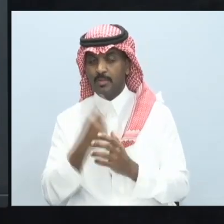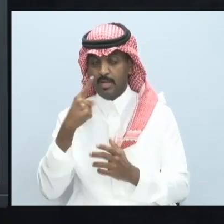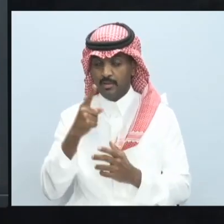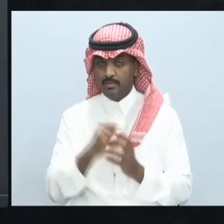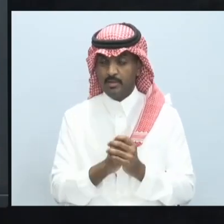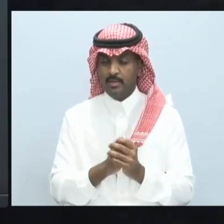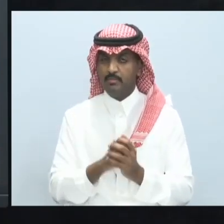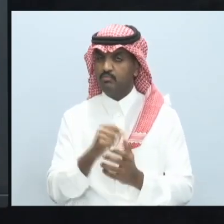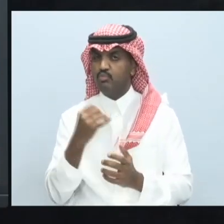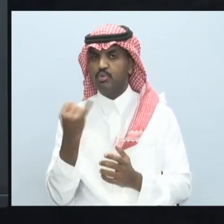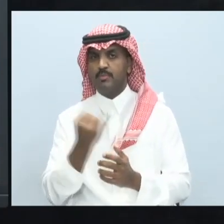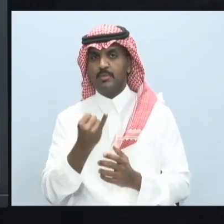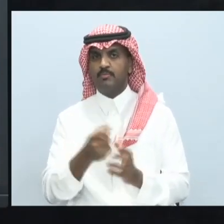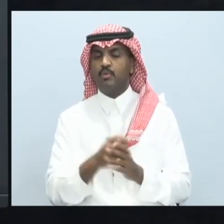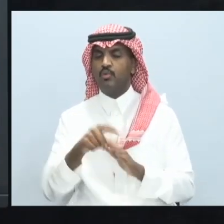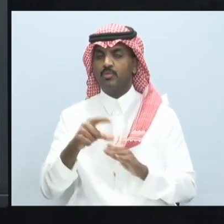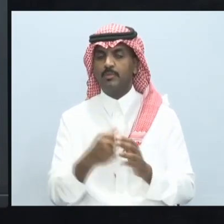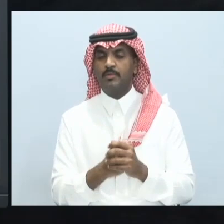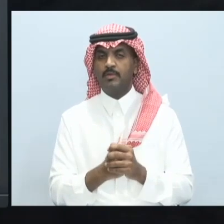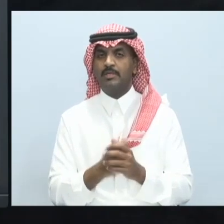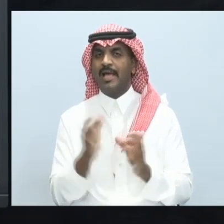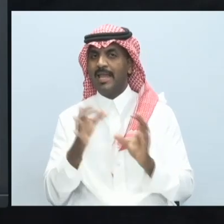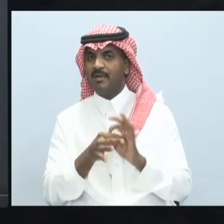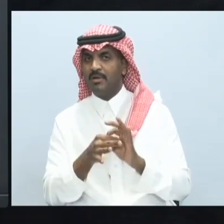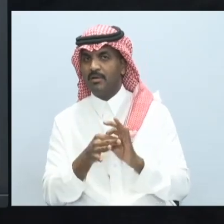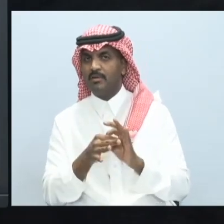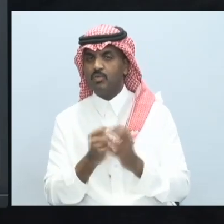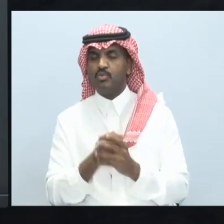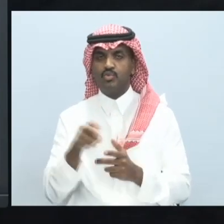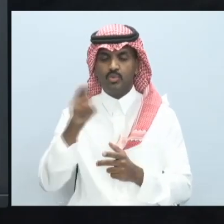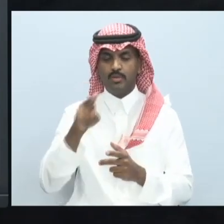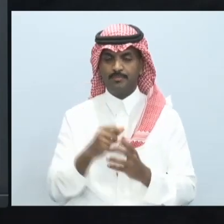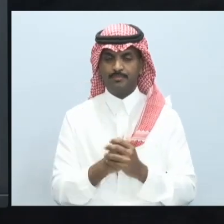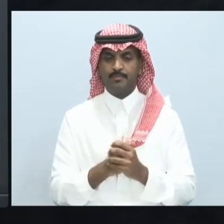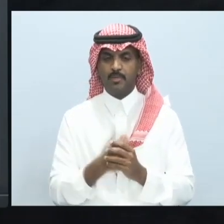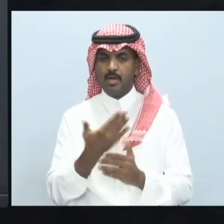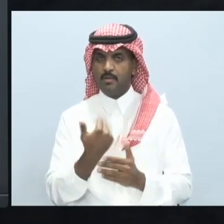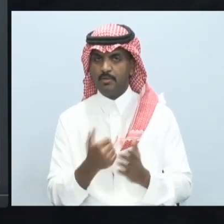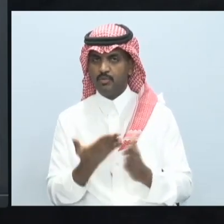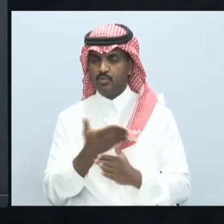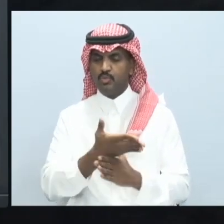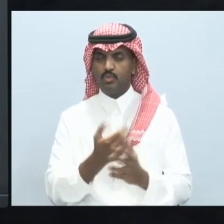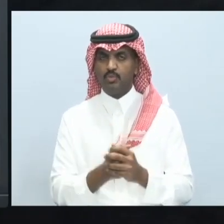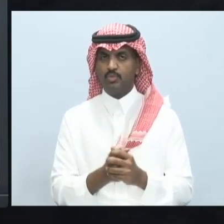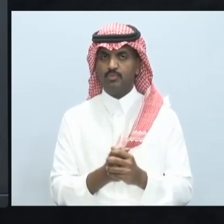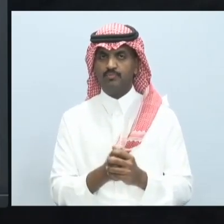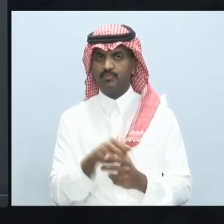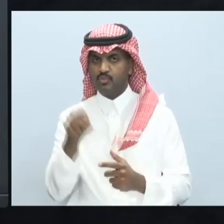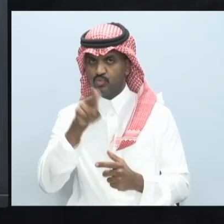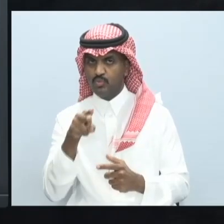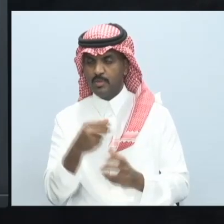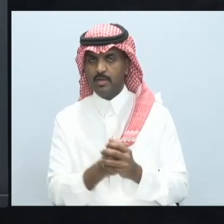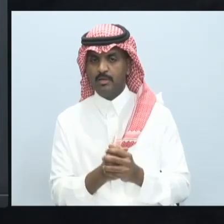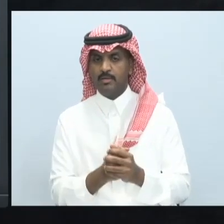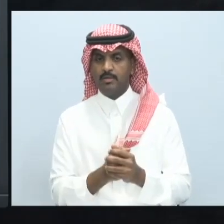القضيه المهمه ونبين ما يتعلق بها من محاور ومسائل ولكن قبل الدخول في صلب مسائل هذا